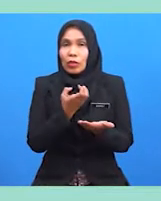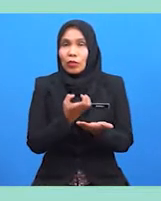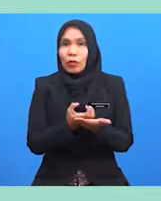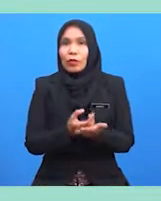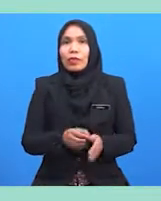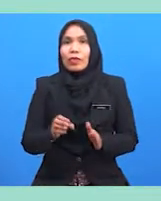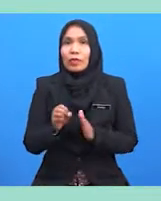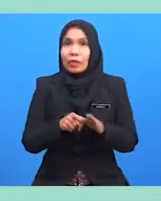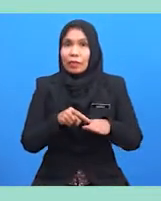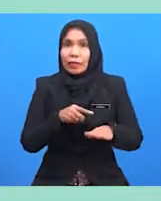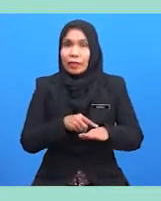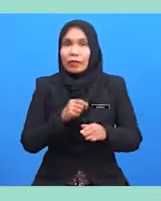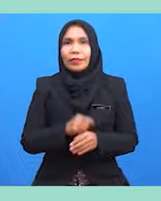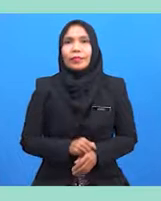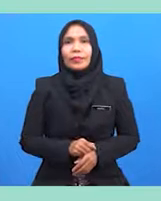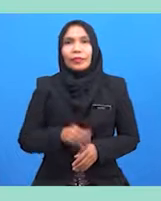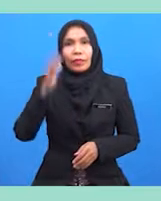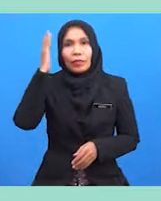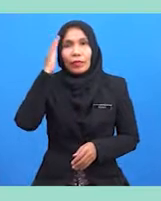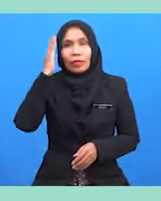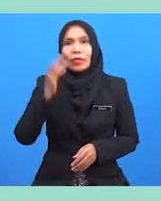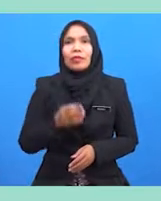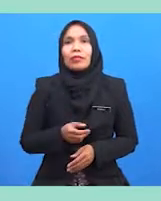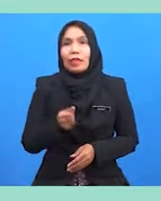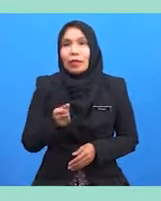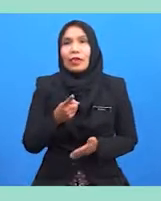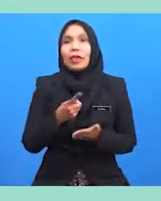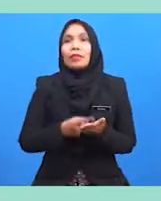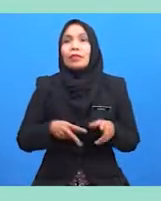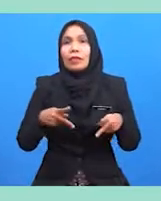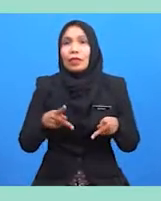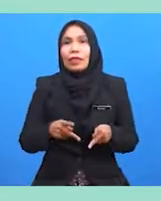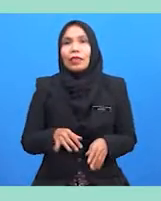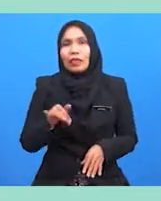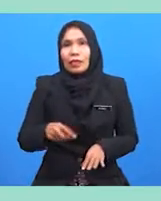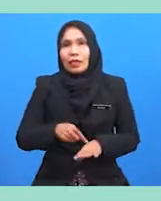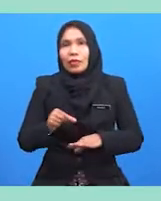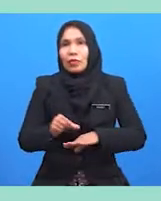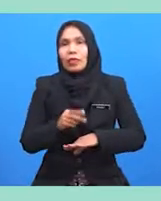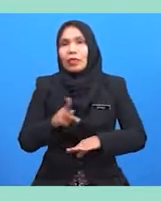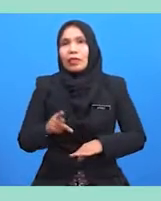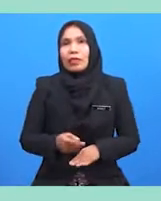anda apakah kaedah yang digunakan oleh Bank Pusat untuk menstabilkan nilai mata wang?